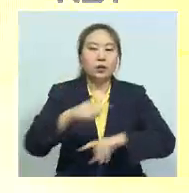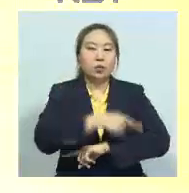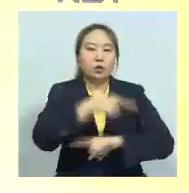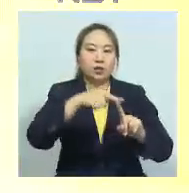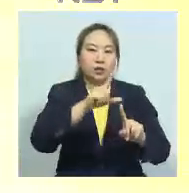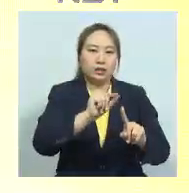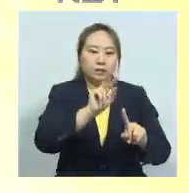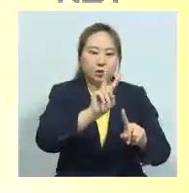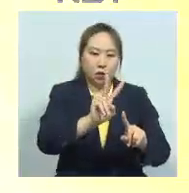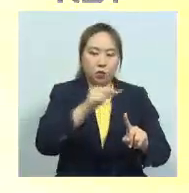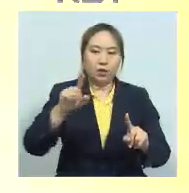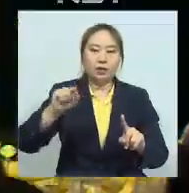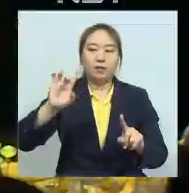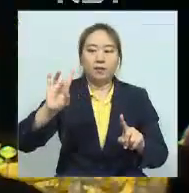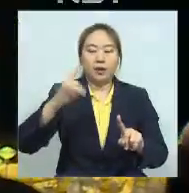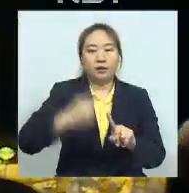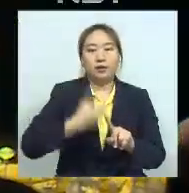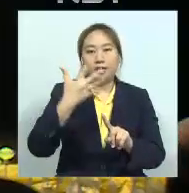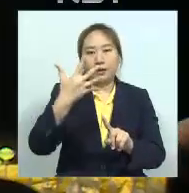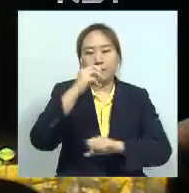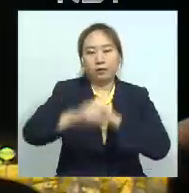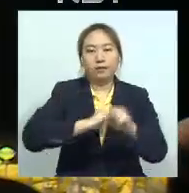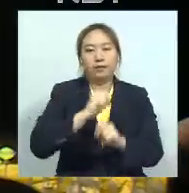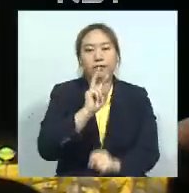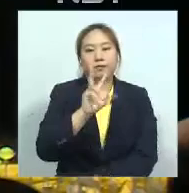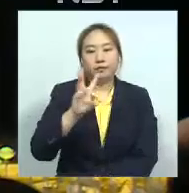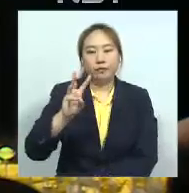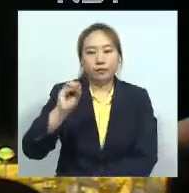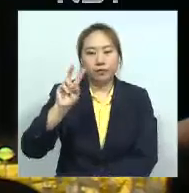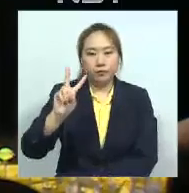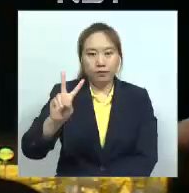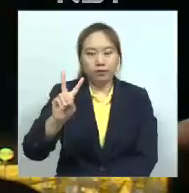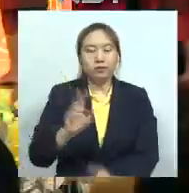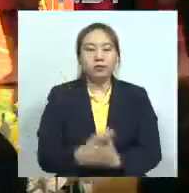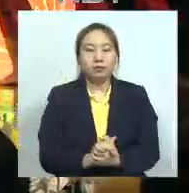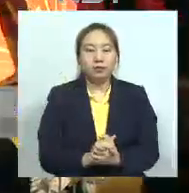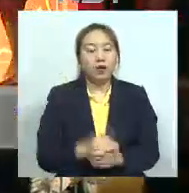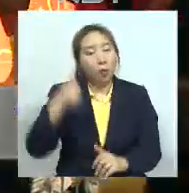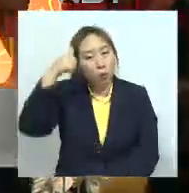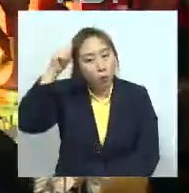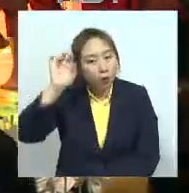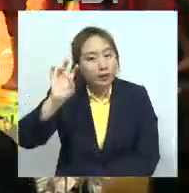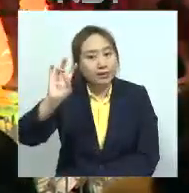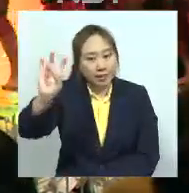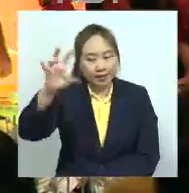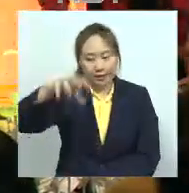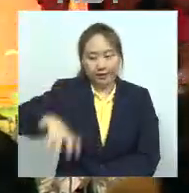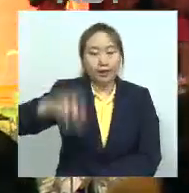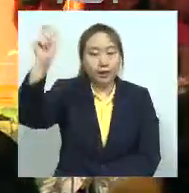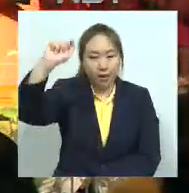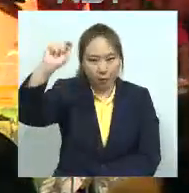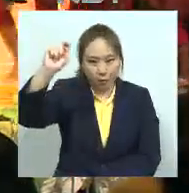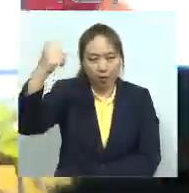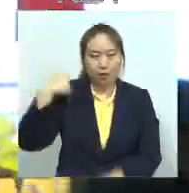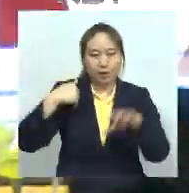างวันที่22ถึง28พฤษภาคมพุทธศักราช2562นะครับรวม7วันณท้องสนามหลวง